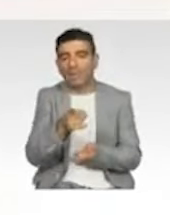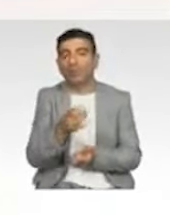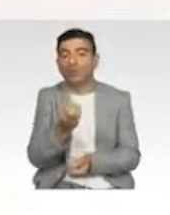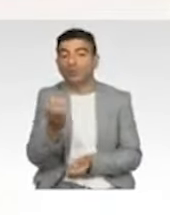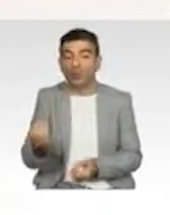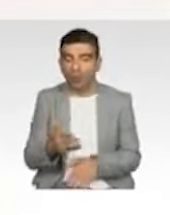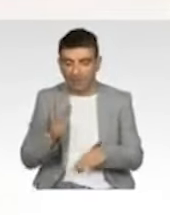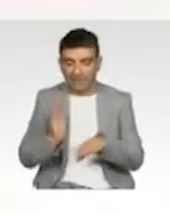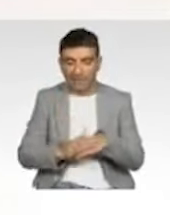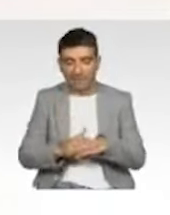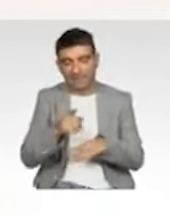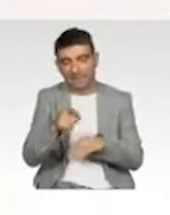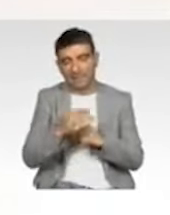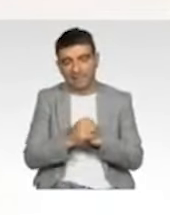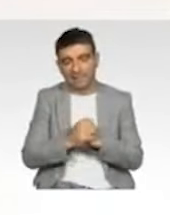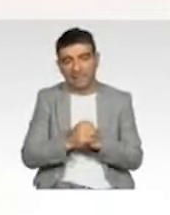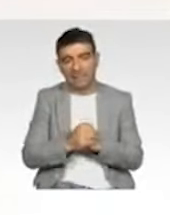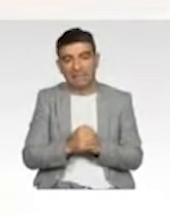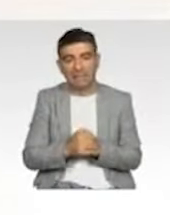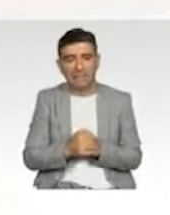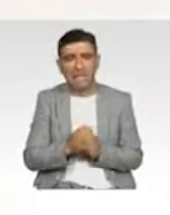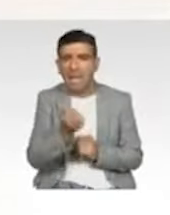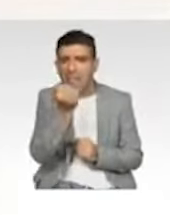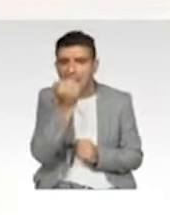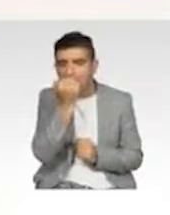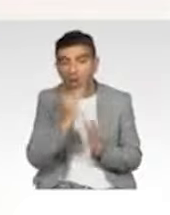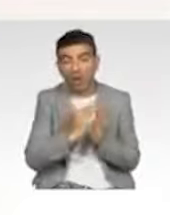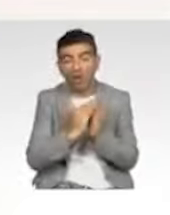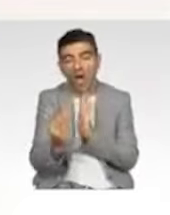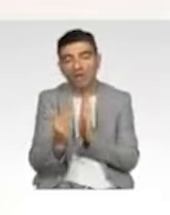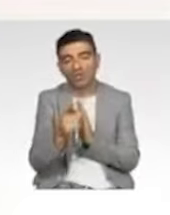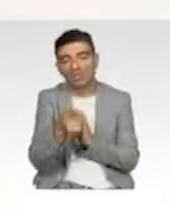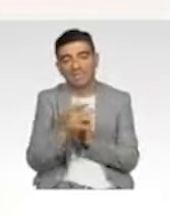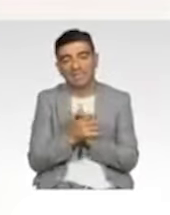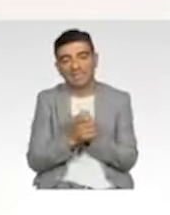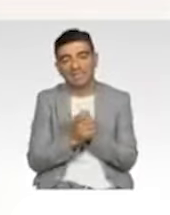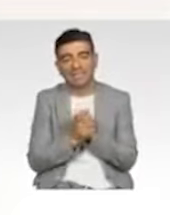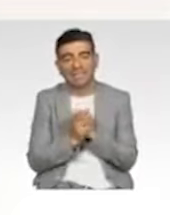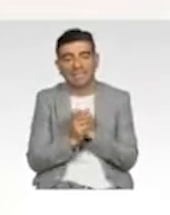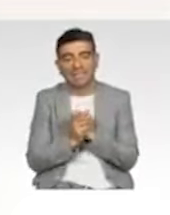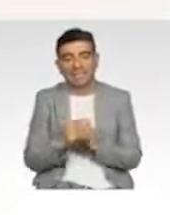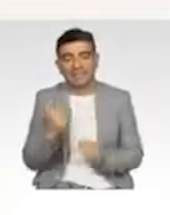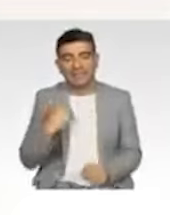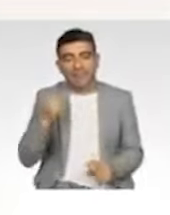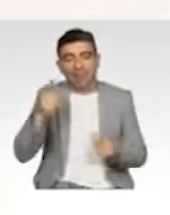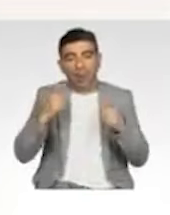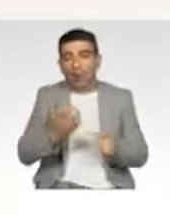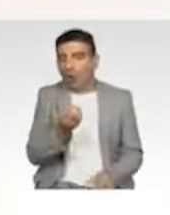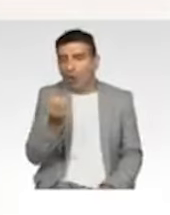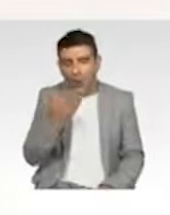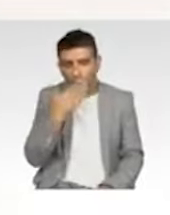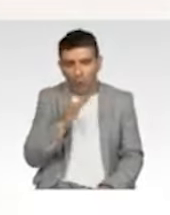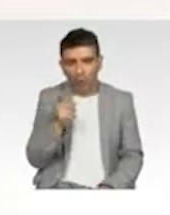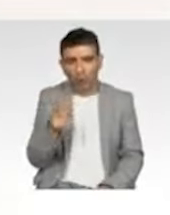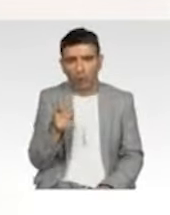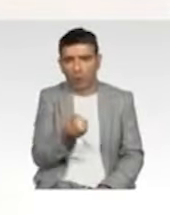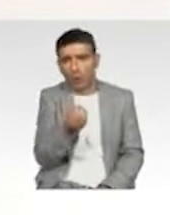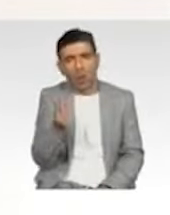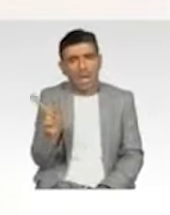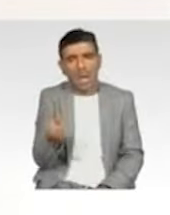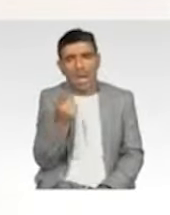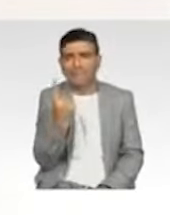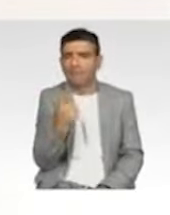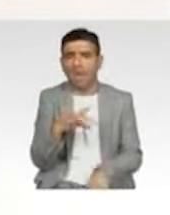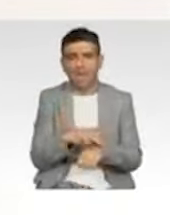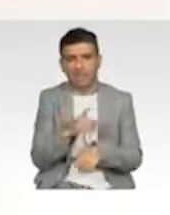çok kullanılıyor hocam. Anti kanser gıda evet, mesela zencefil. Yani... Zaten kanser bizim orada çok yok. Yani çok nadir